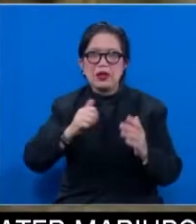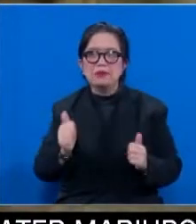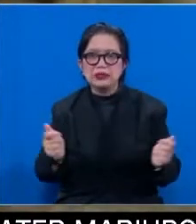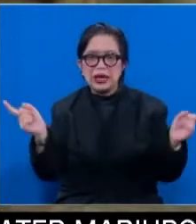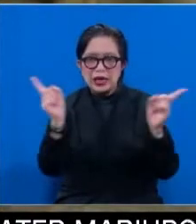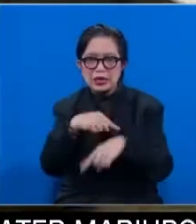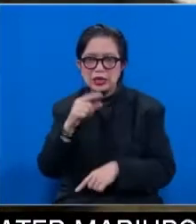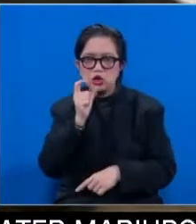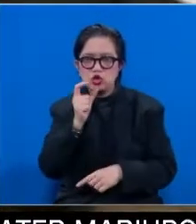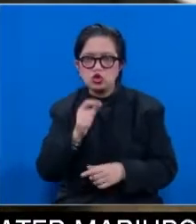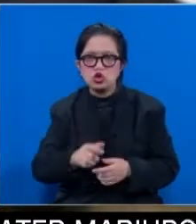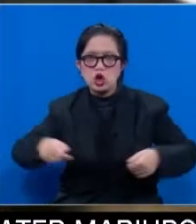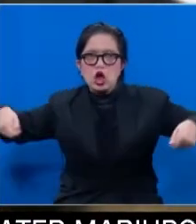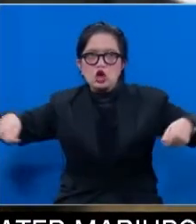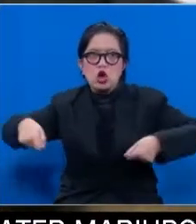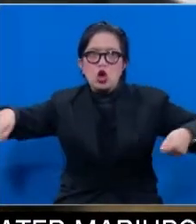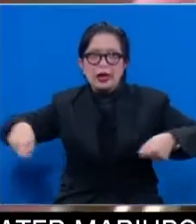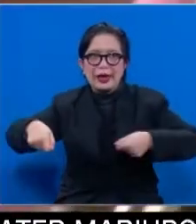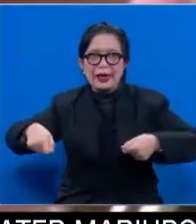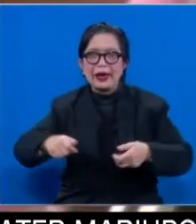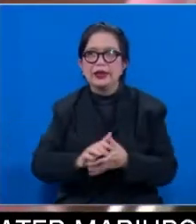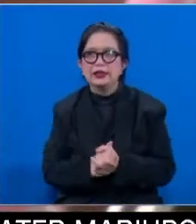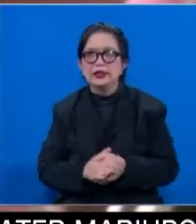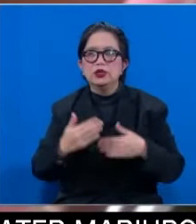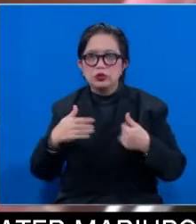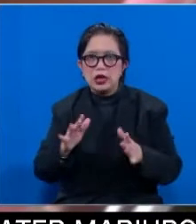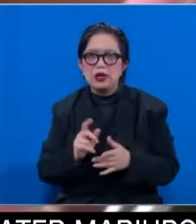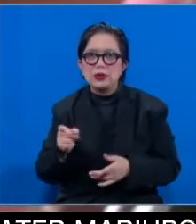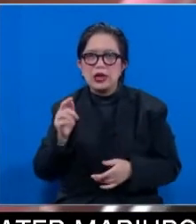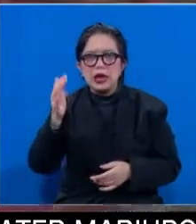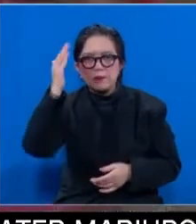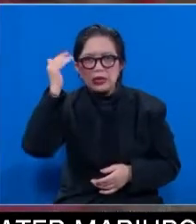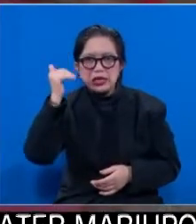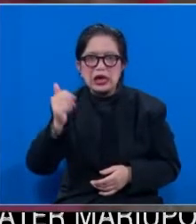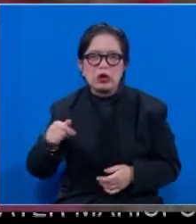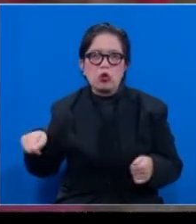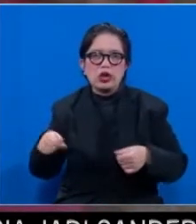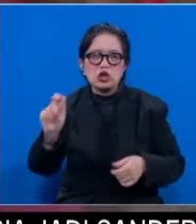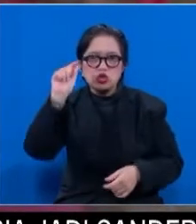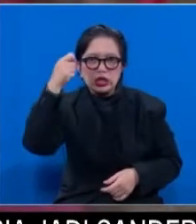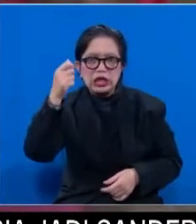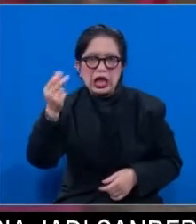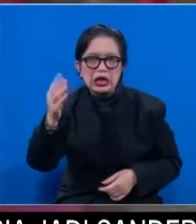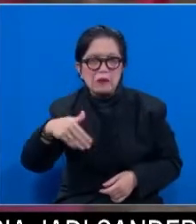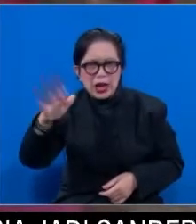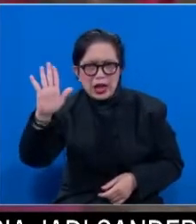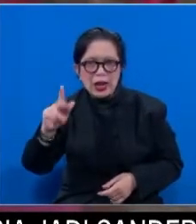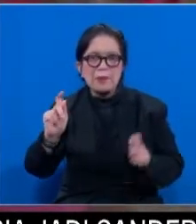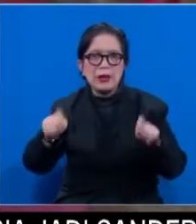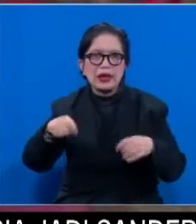di saat minyak goreng kemasan mahal dan minyak goreng curah sulit didapat. Tim Liputan CNN Indonesia.